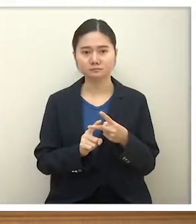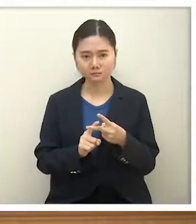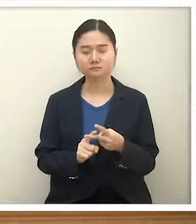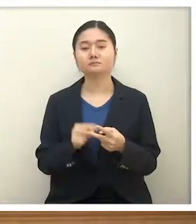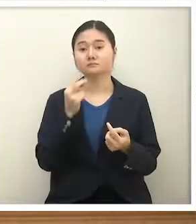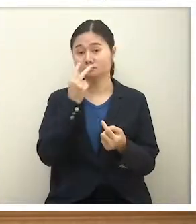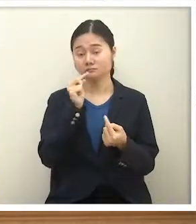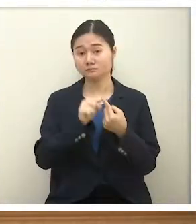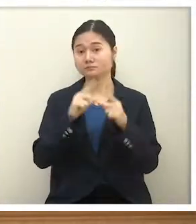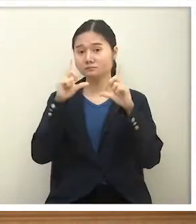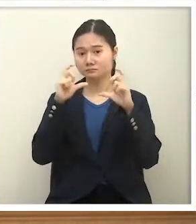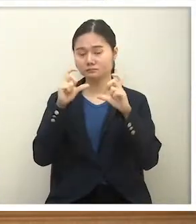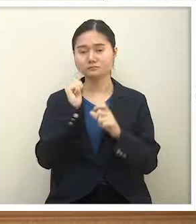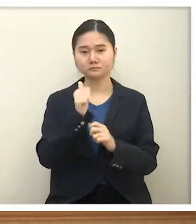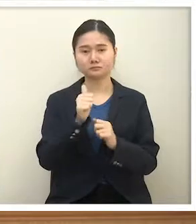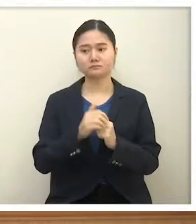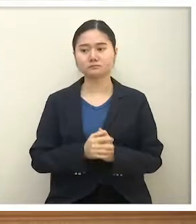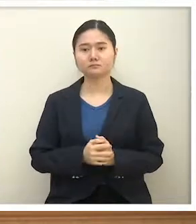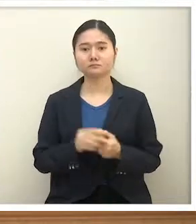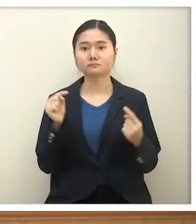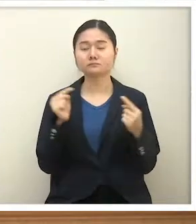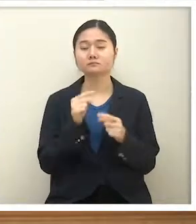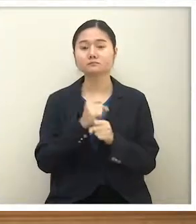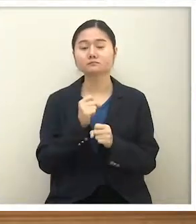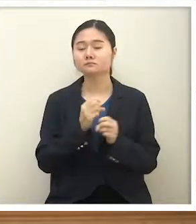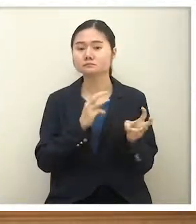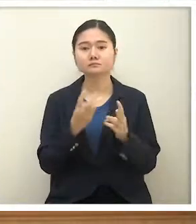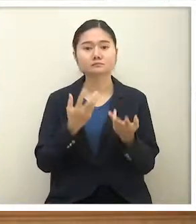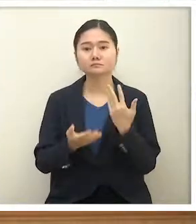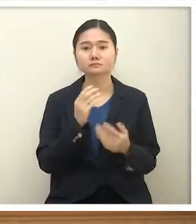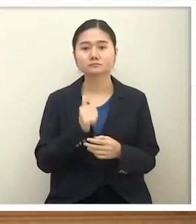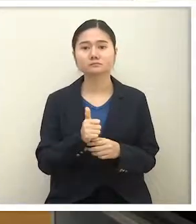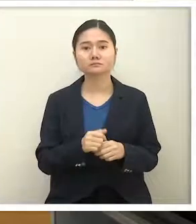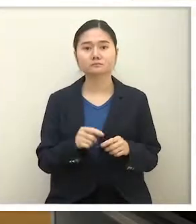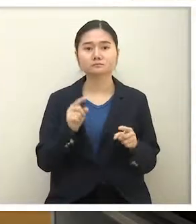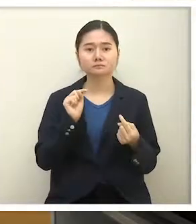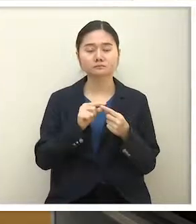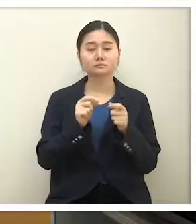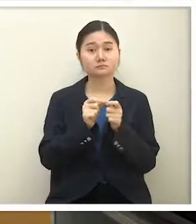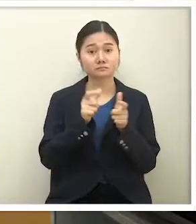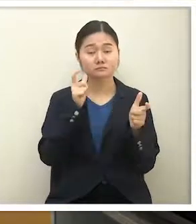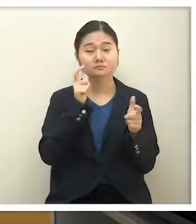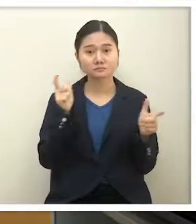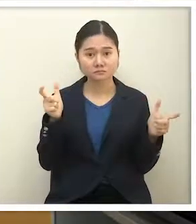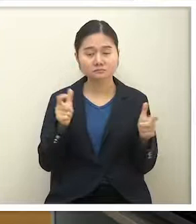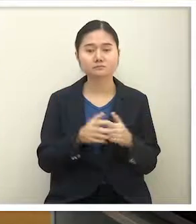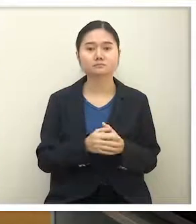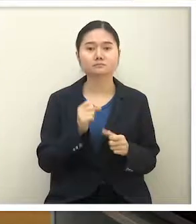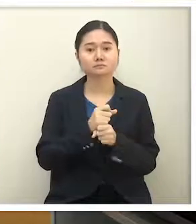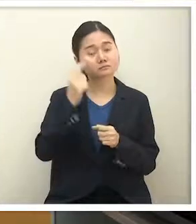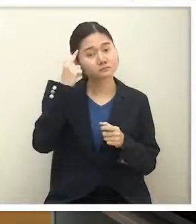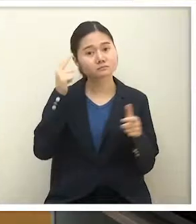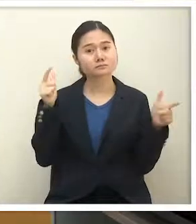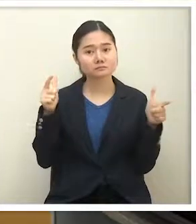ล่าใช่ในคาเมล่านั้นเราจะไปทำยังไงกับมันก็ได้ถูกไหมเราจะไปขยายให้มันตัวใหญ่ขึ้นหรือหัว